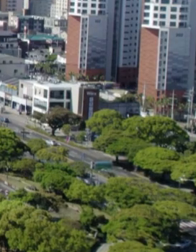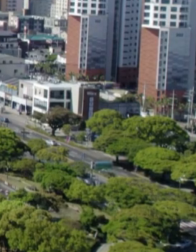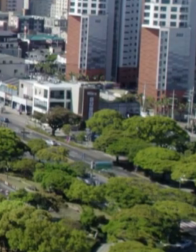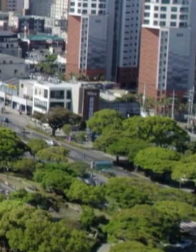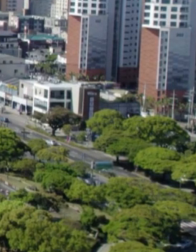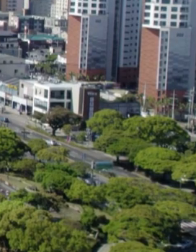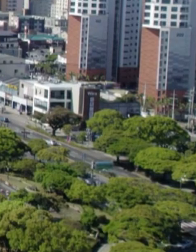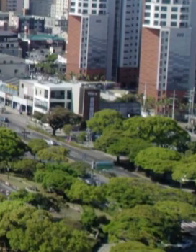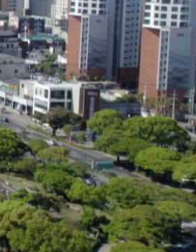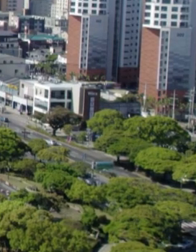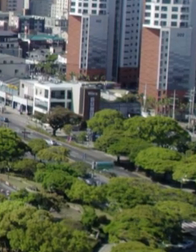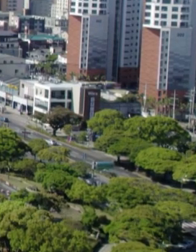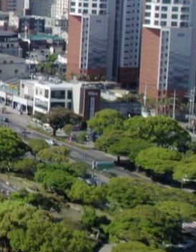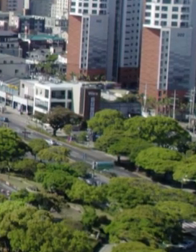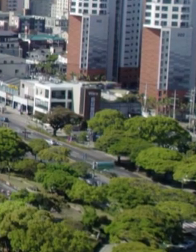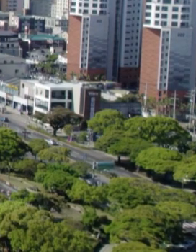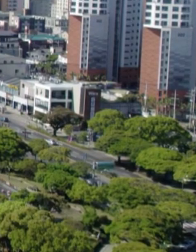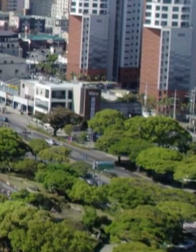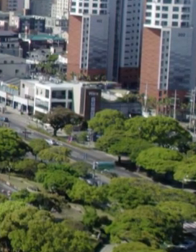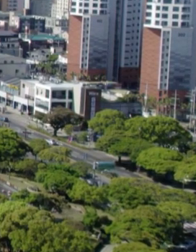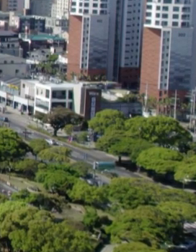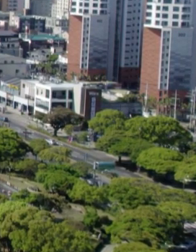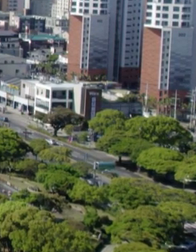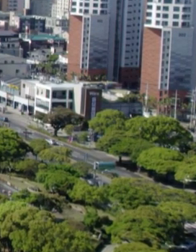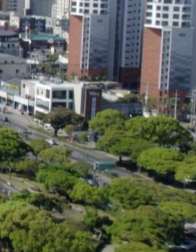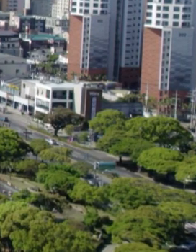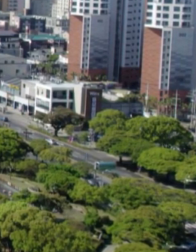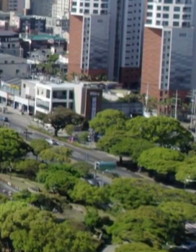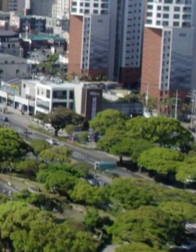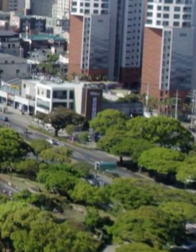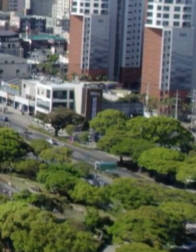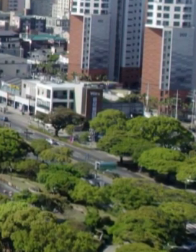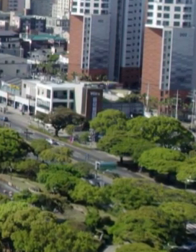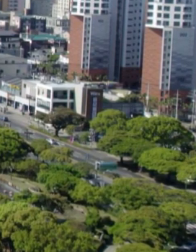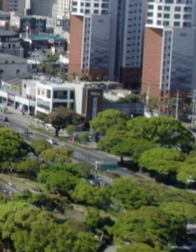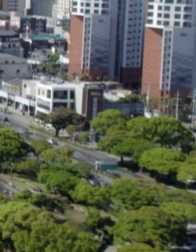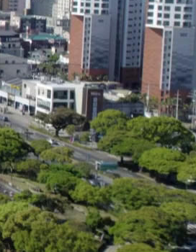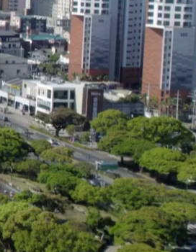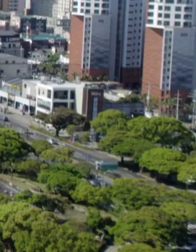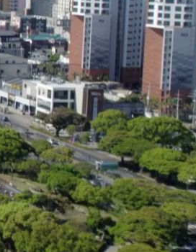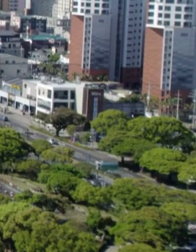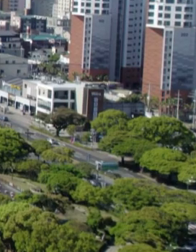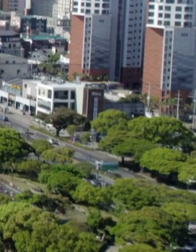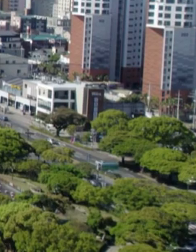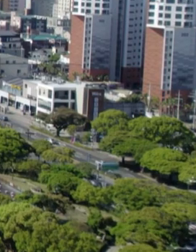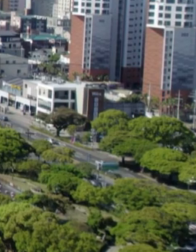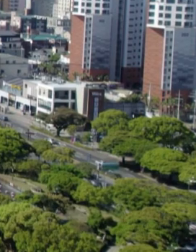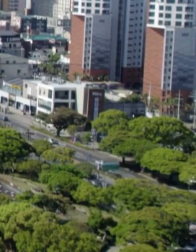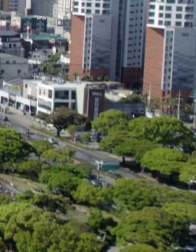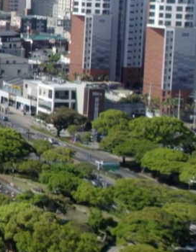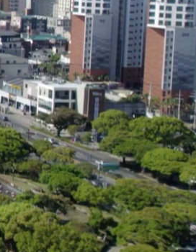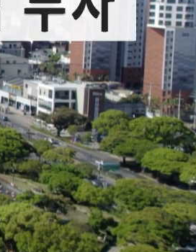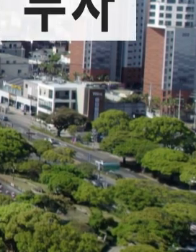제주특별자치도가 2025년 1월 1일부터 고향사랑기 부재 지정기부금 사업을 본격 시작합니다.